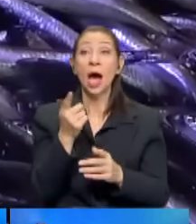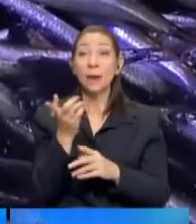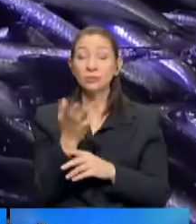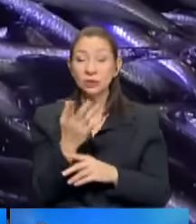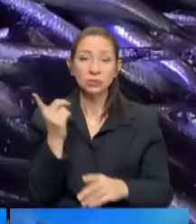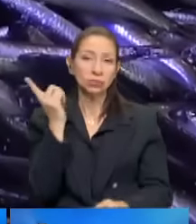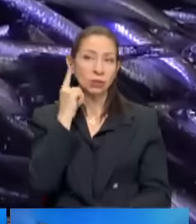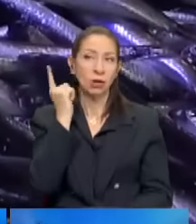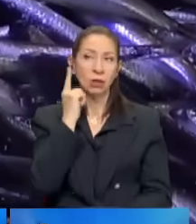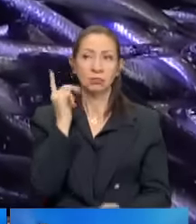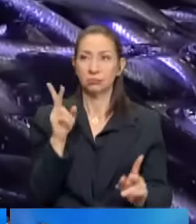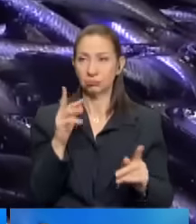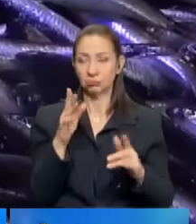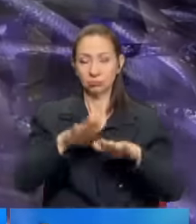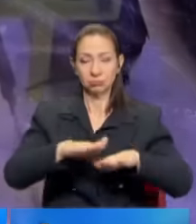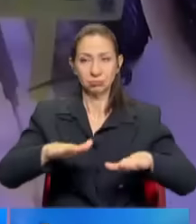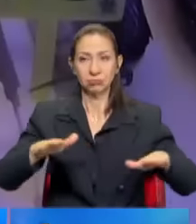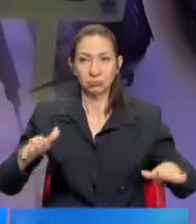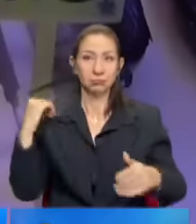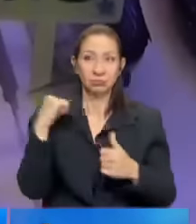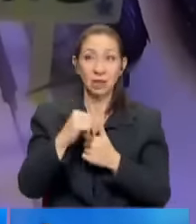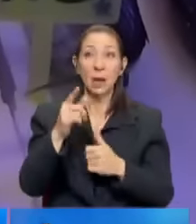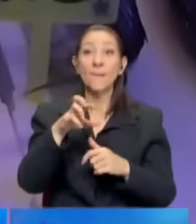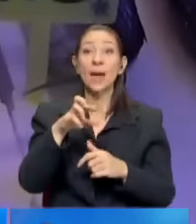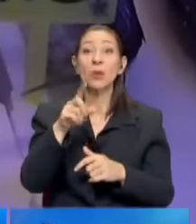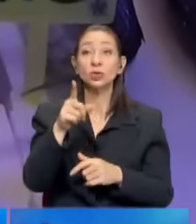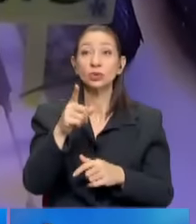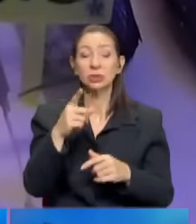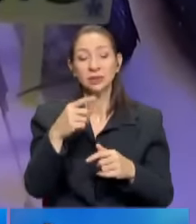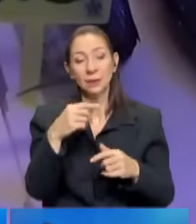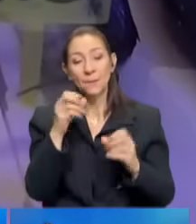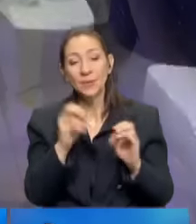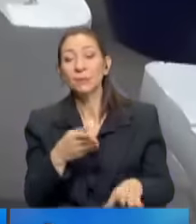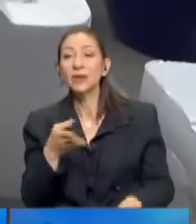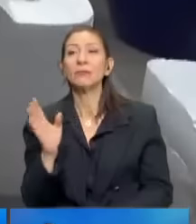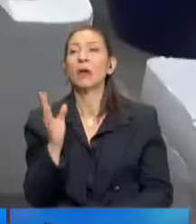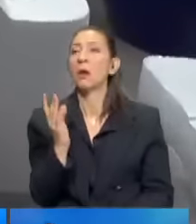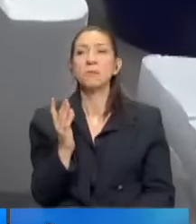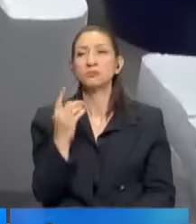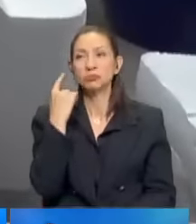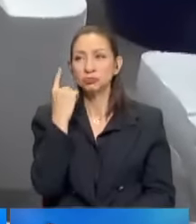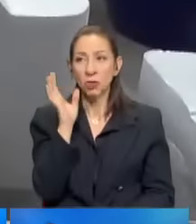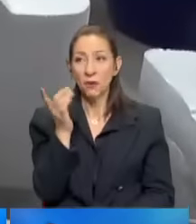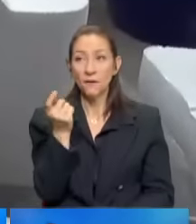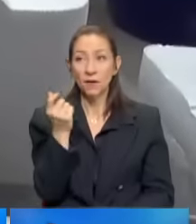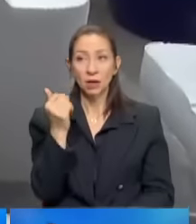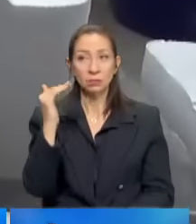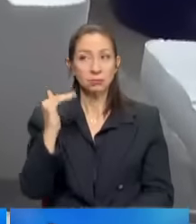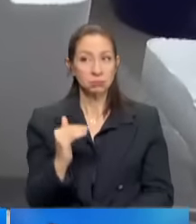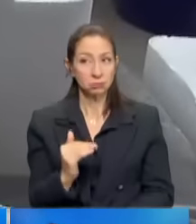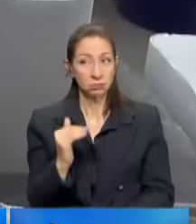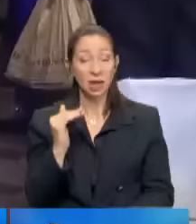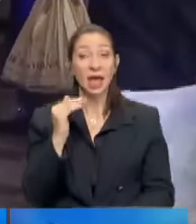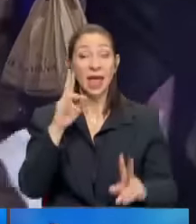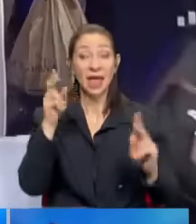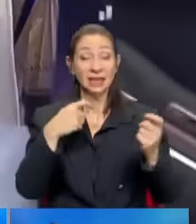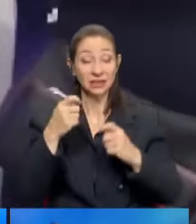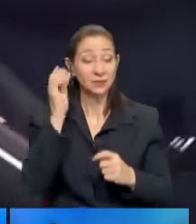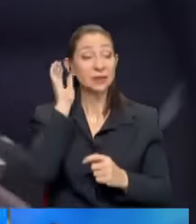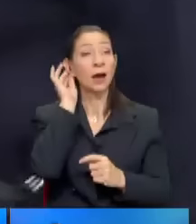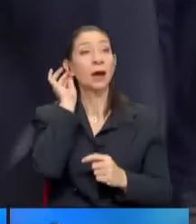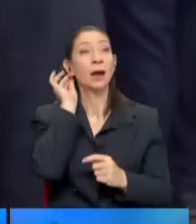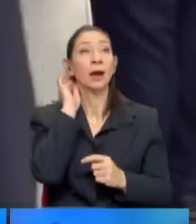şanına yakışır şekilde tezgahlarda yine palamudunu da terk edip gitmeye pek niyeti yok gibi fiyatlar ucuzladı esnafın da